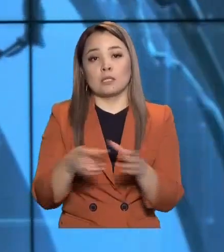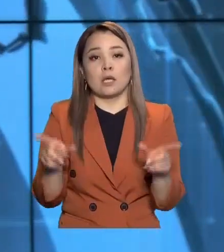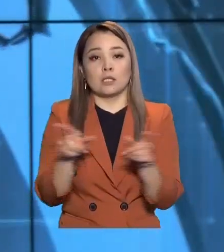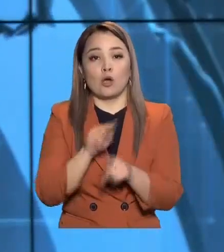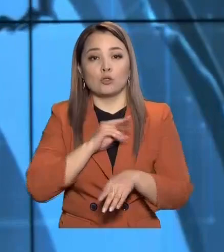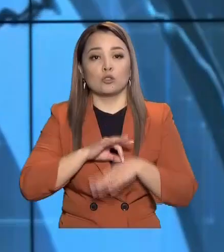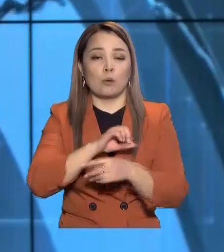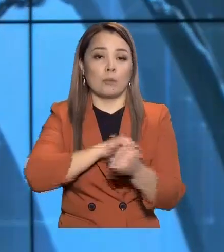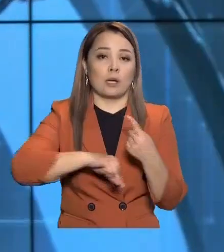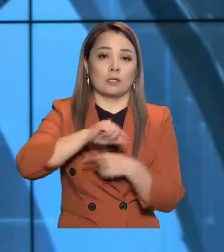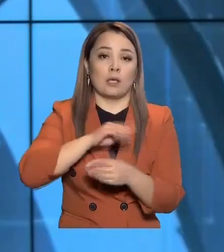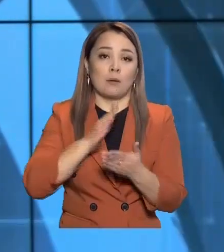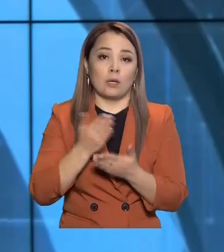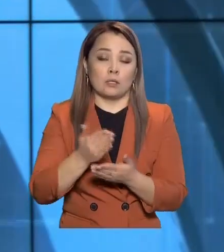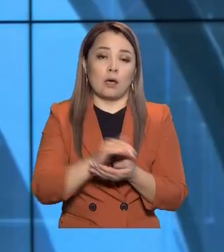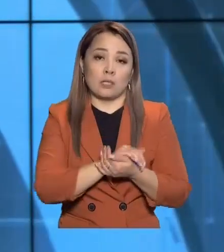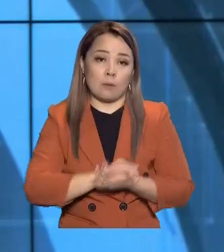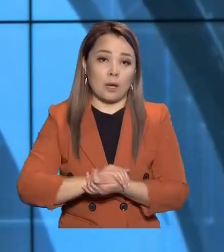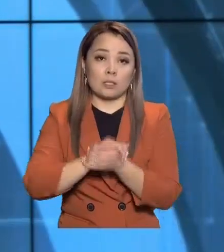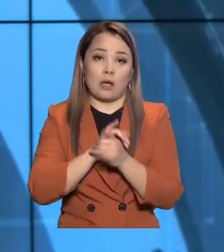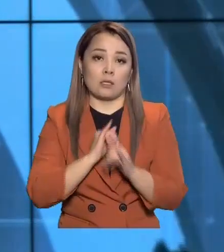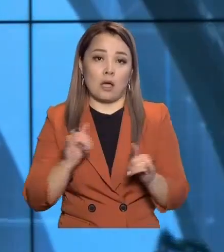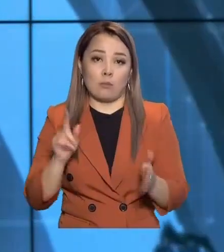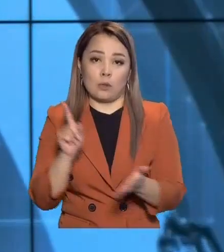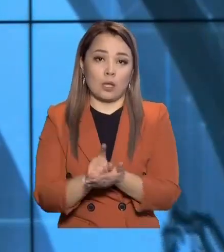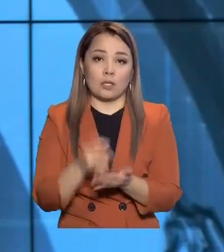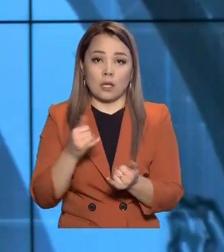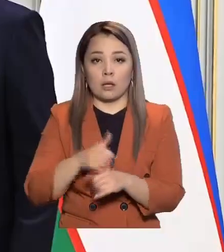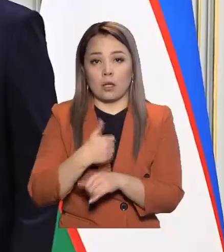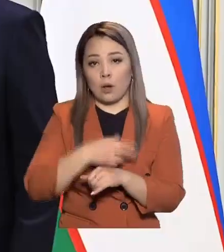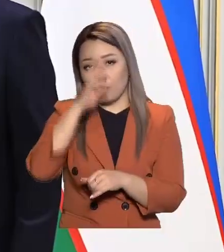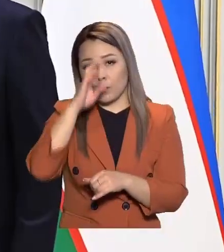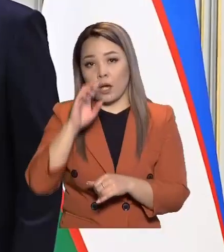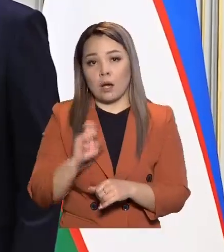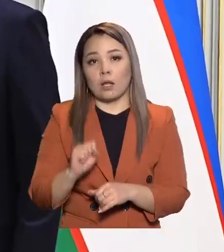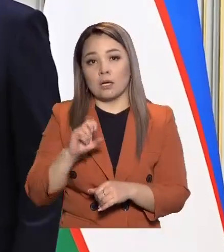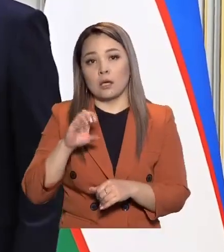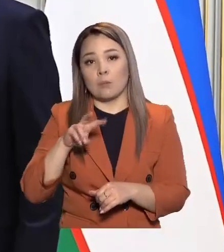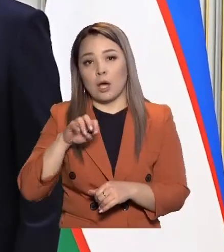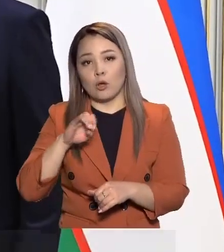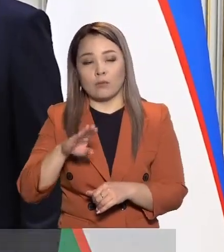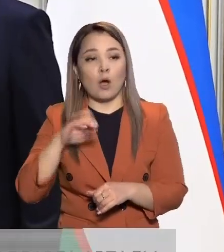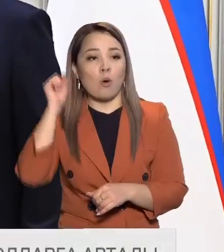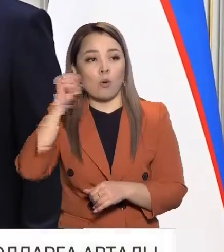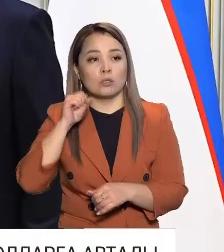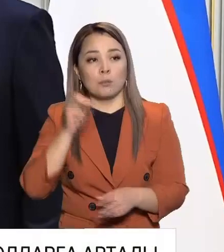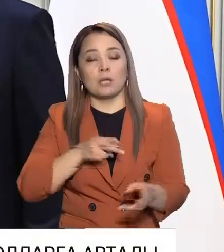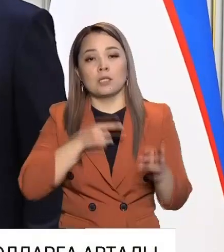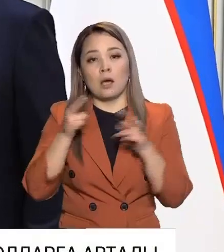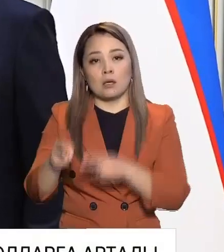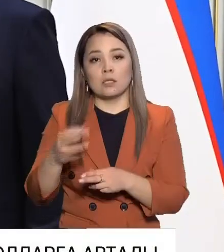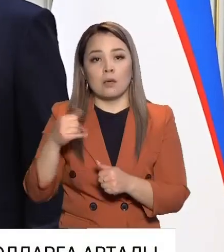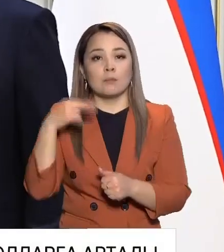бар. Алдағы уақытта ынтымақтастық артады. Үкімет басшысы Әлихан Смайылов Өзбекстанға барып, ел президенті Шавкат